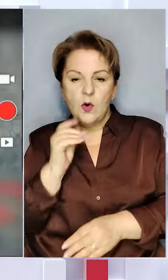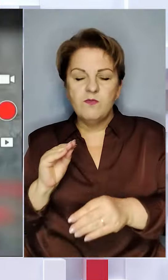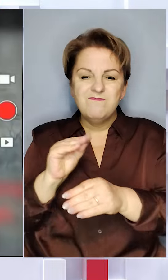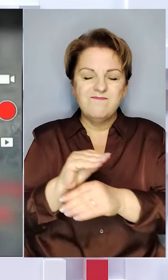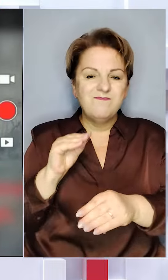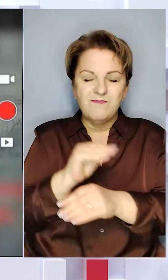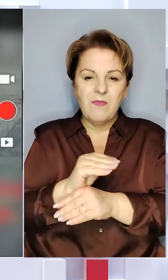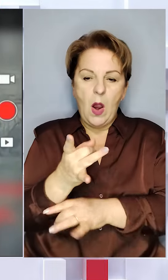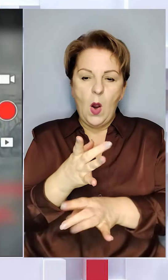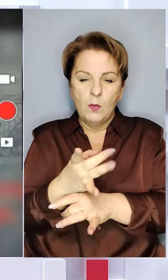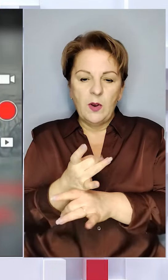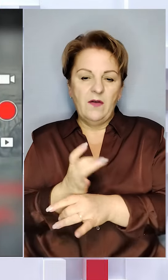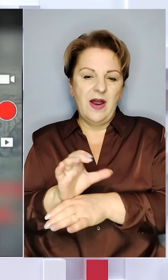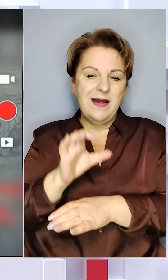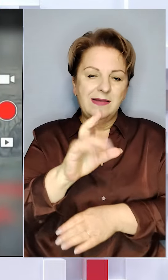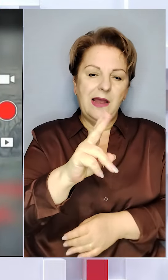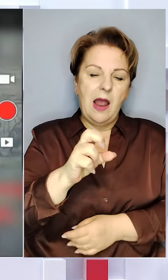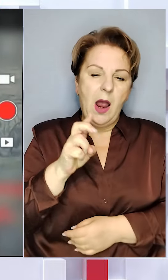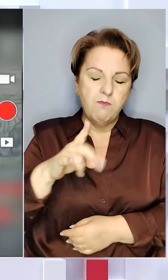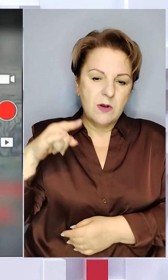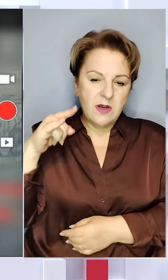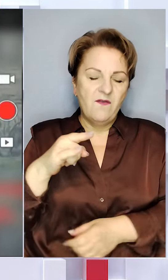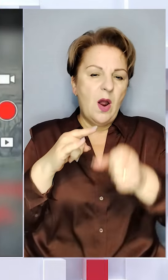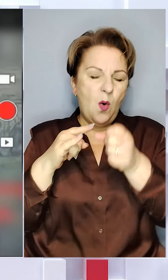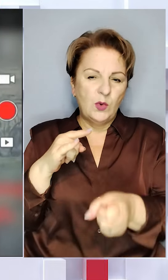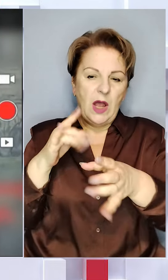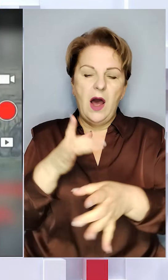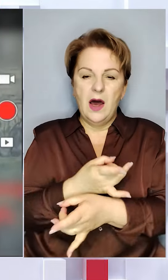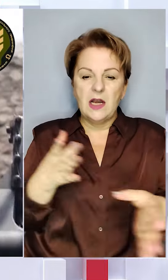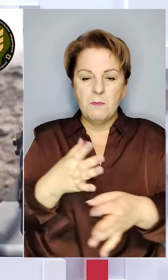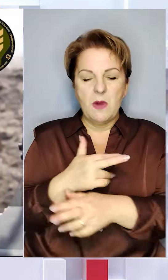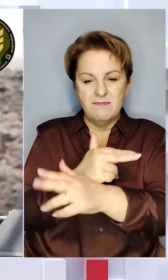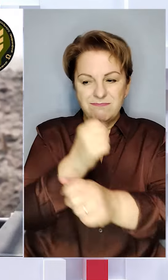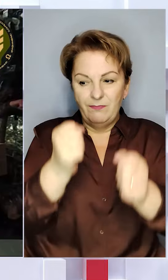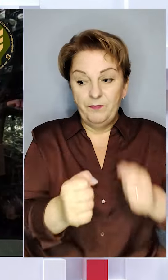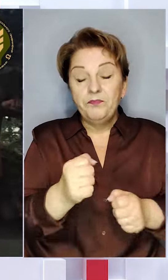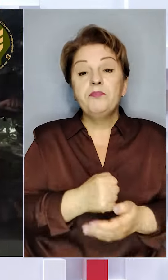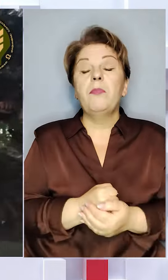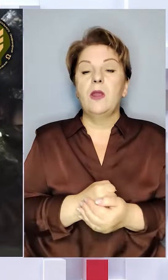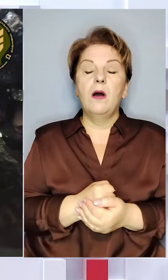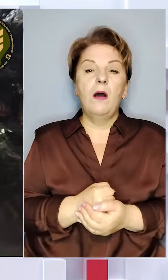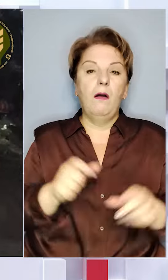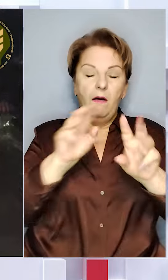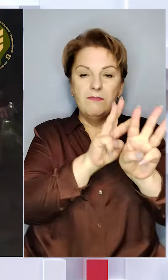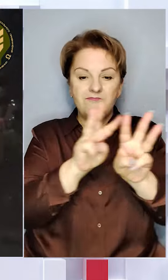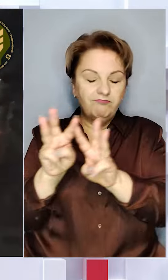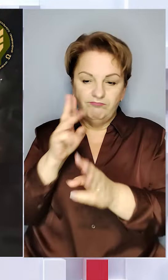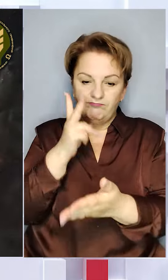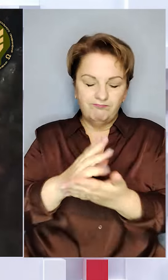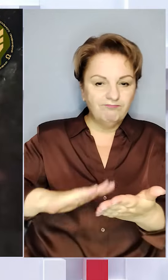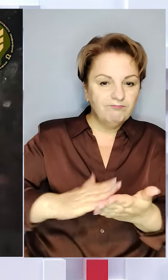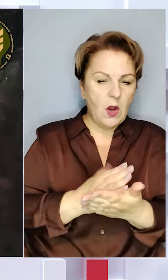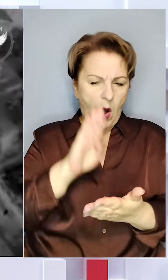росіяни підкріплюють обстрілами з артилерії, запусками кабів та ударами дронами камікадзе. Згідно з даними аналітичного порталу Deep